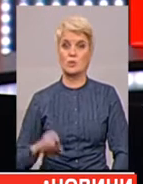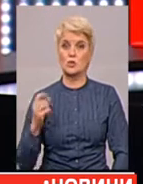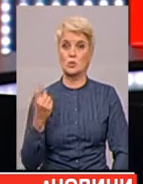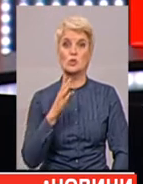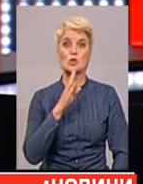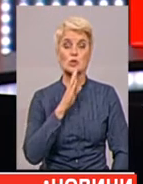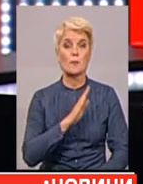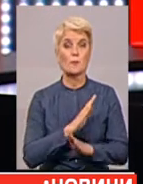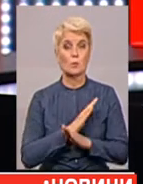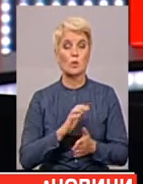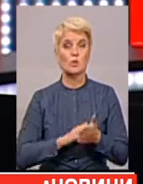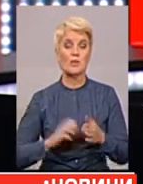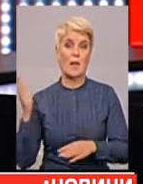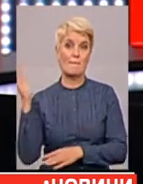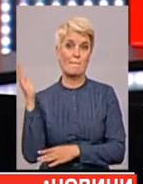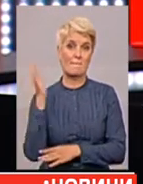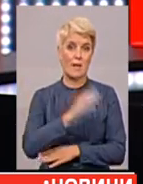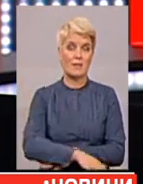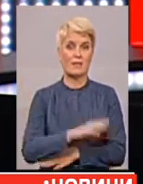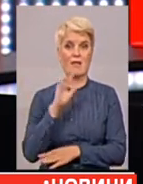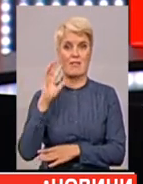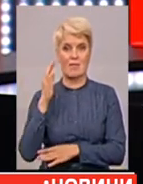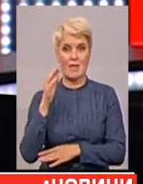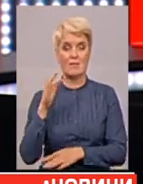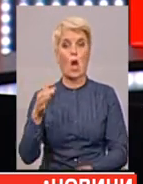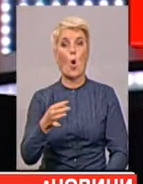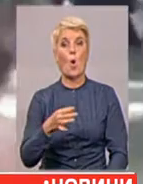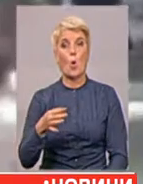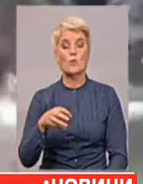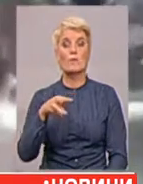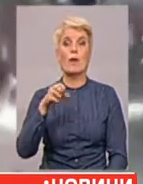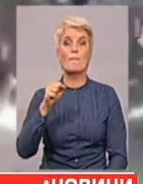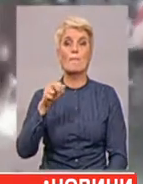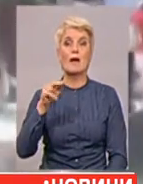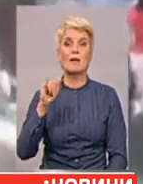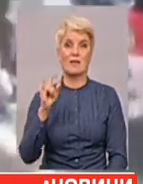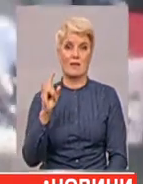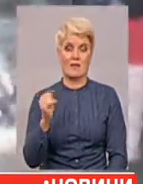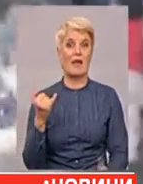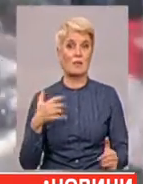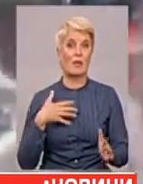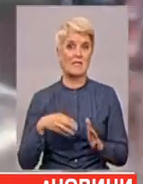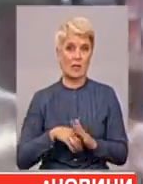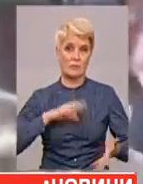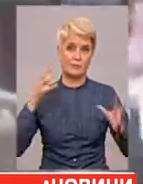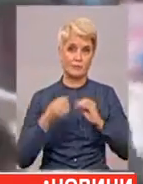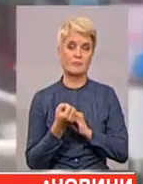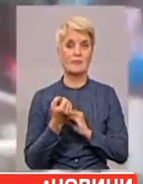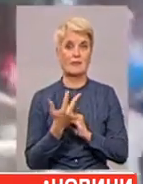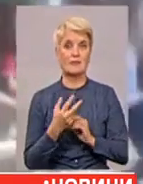Ще одна жінка померла через падіння дерева на острові Мадейра. Вона померла вже в лікарні. Тепер загиблих 13.